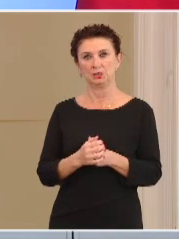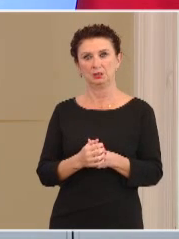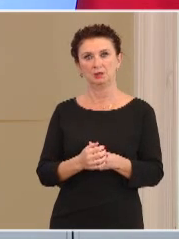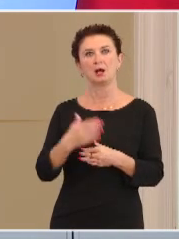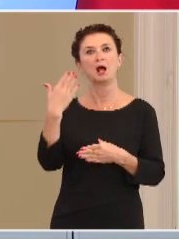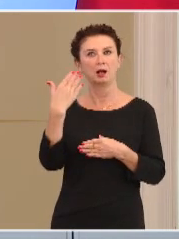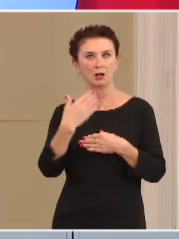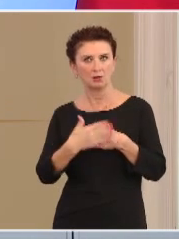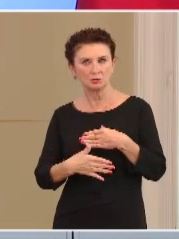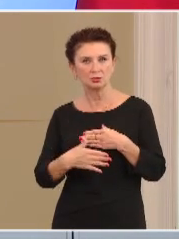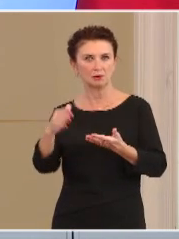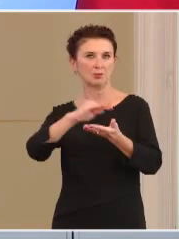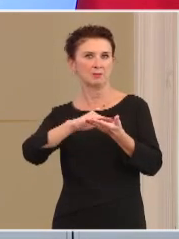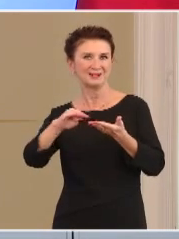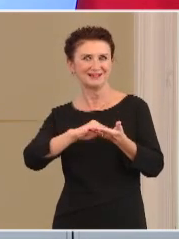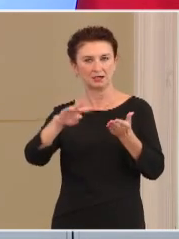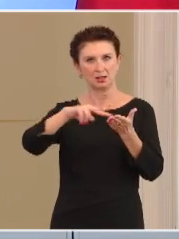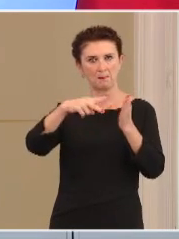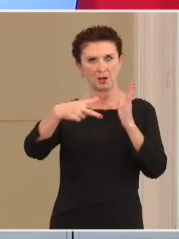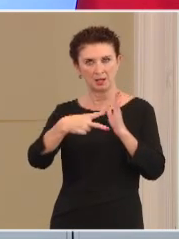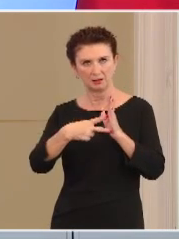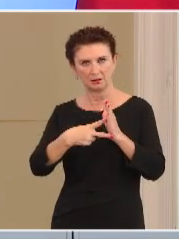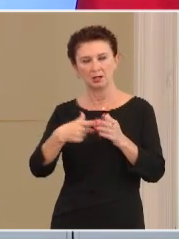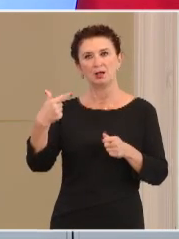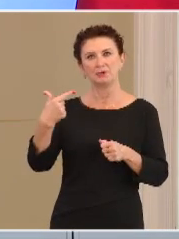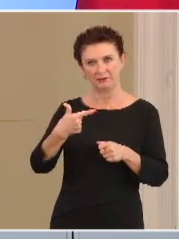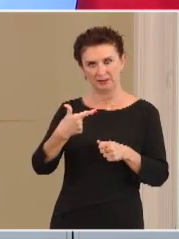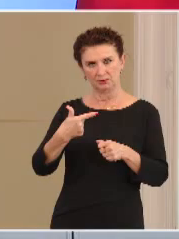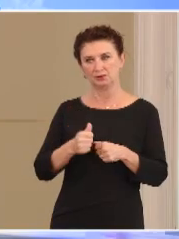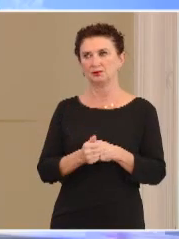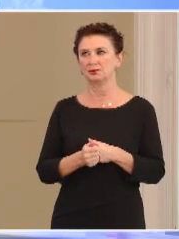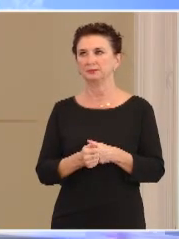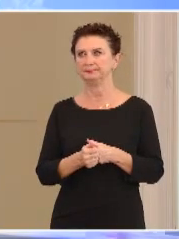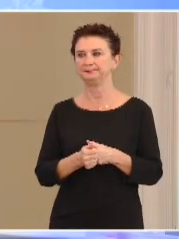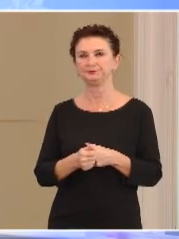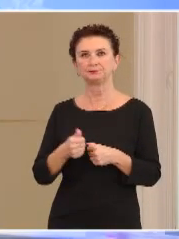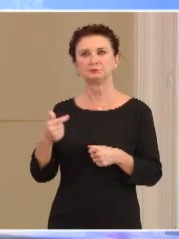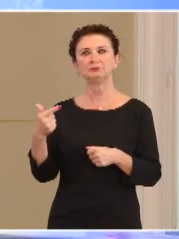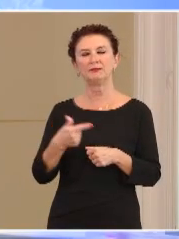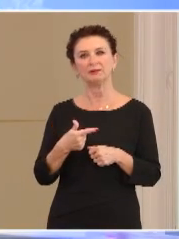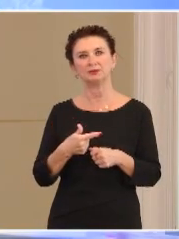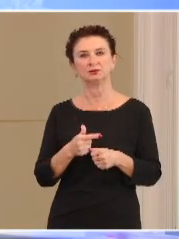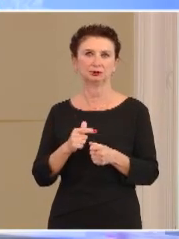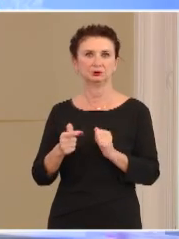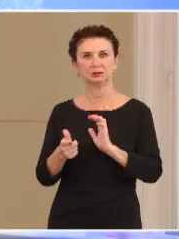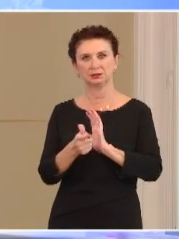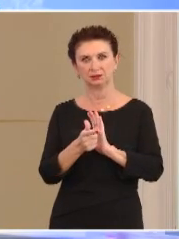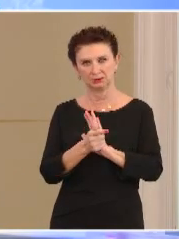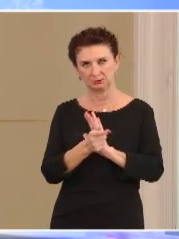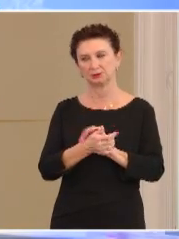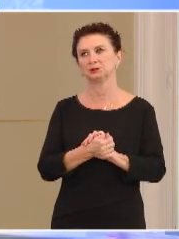perspektywę 2011-2015. Dzięki temu programowi wszystkie zadania, które są